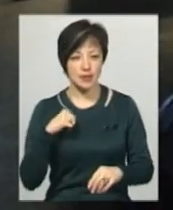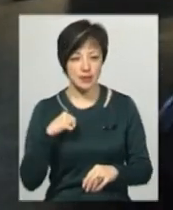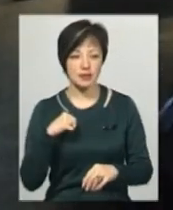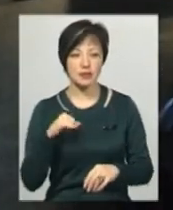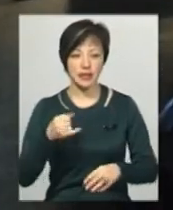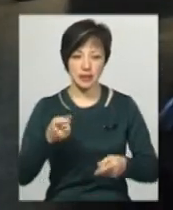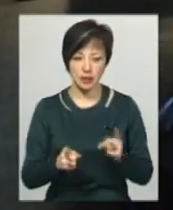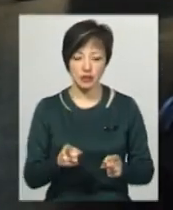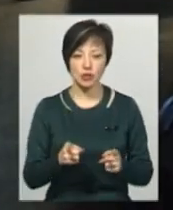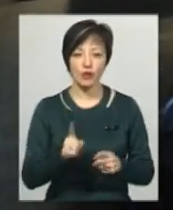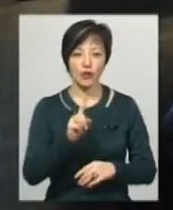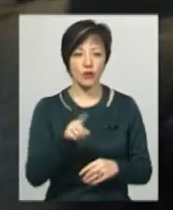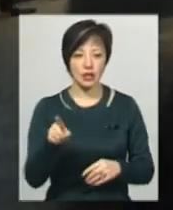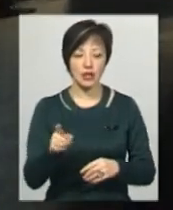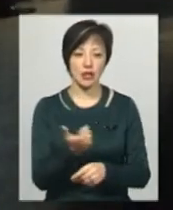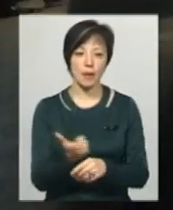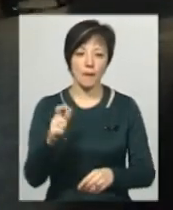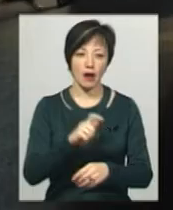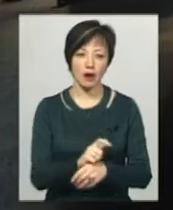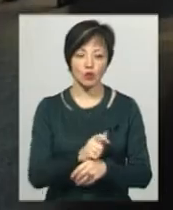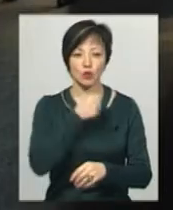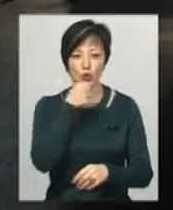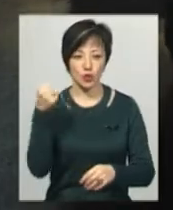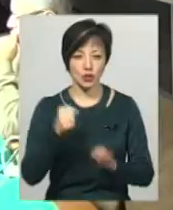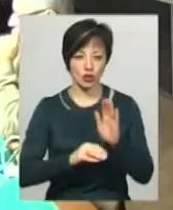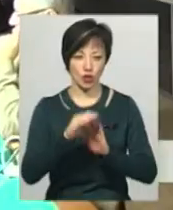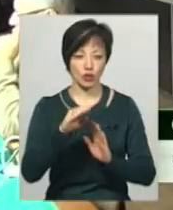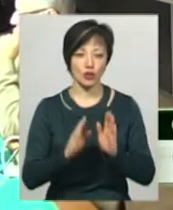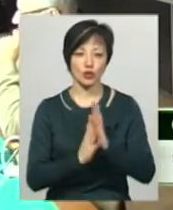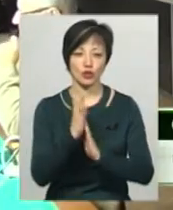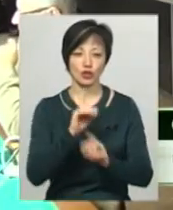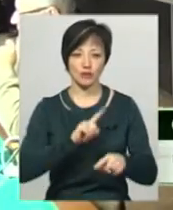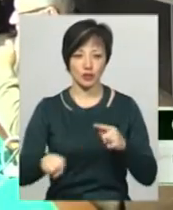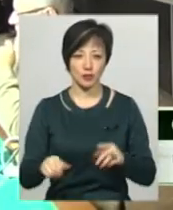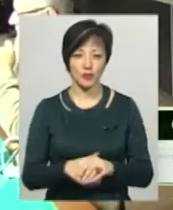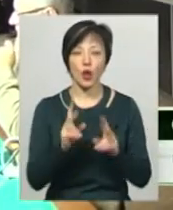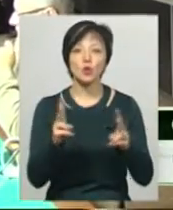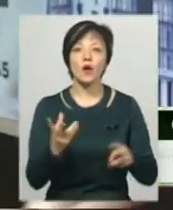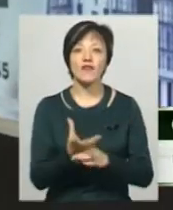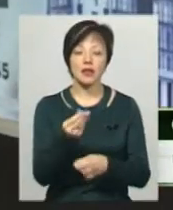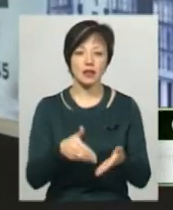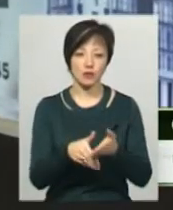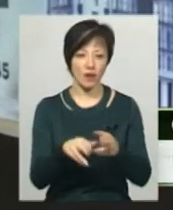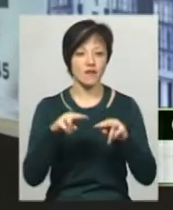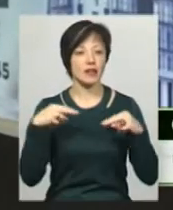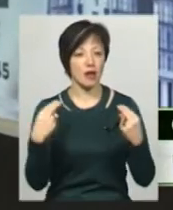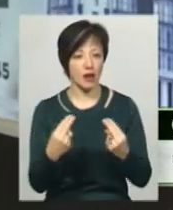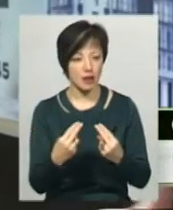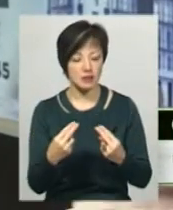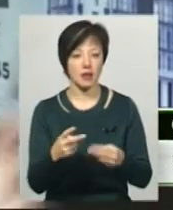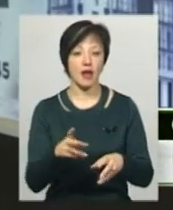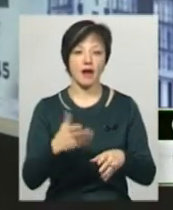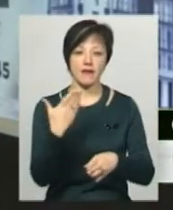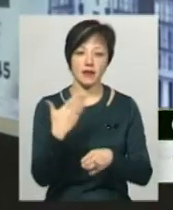І дійсно, от вони набагато дорослішують швидше. Хто фінансує чемпіонат? Федерація